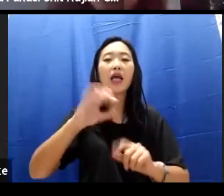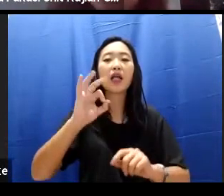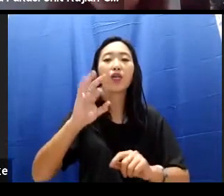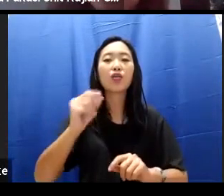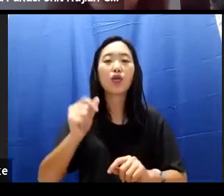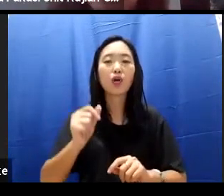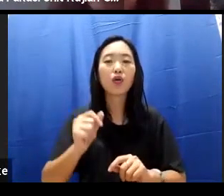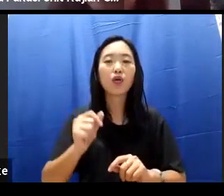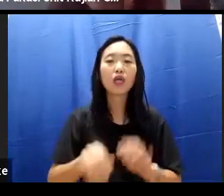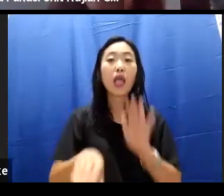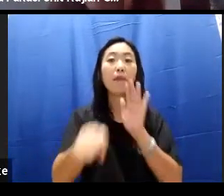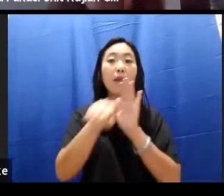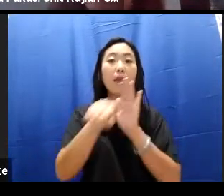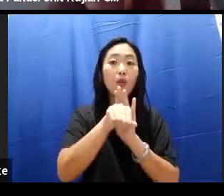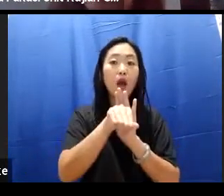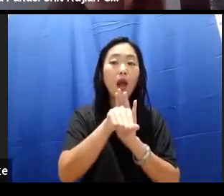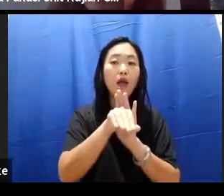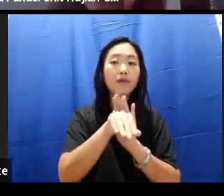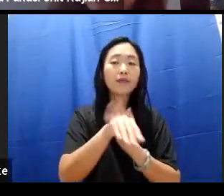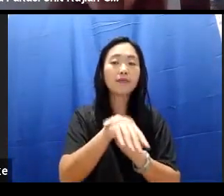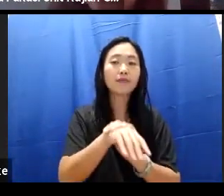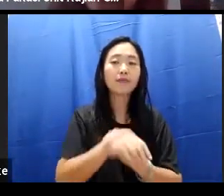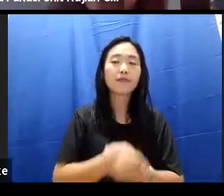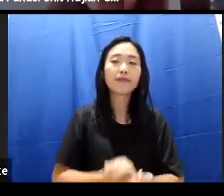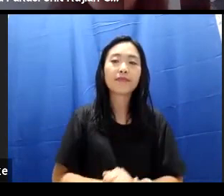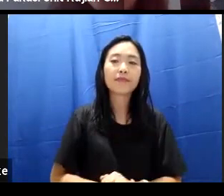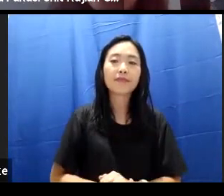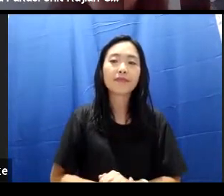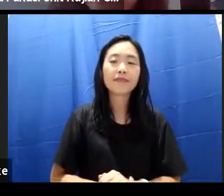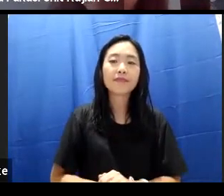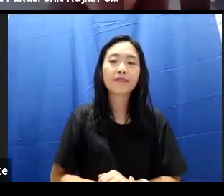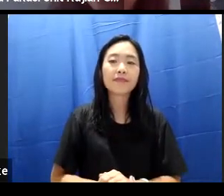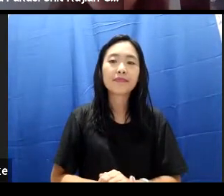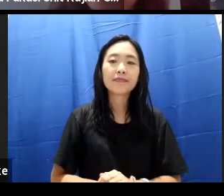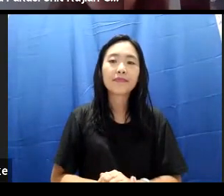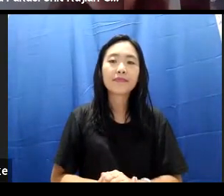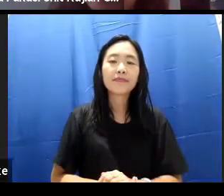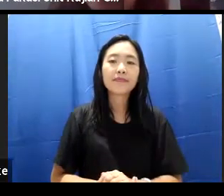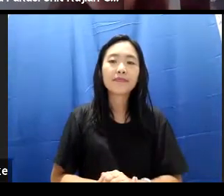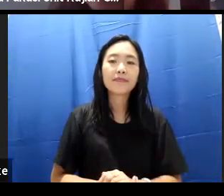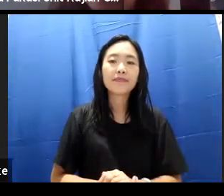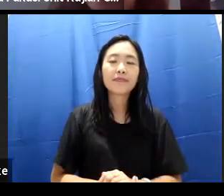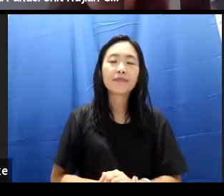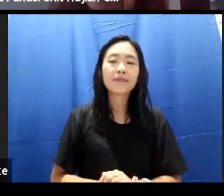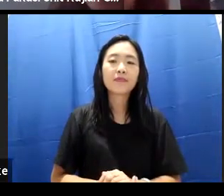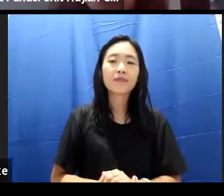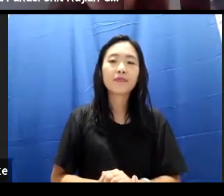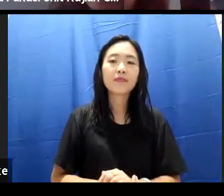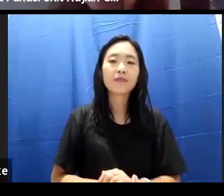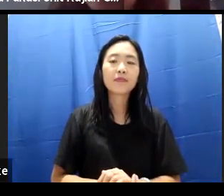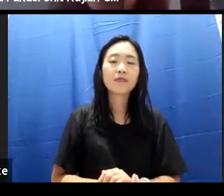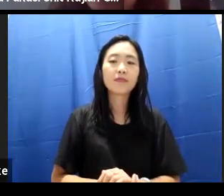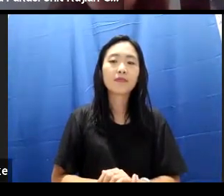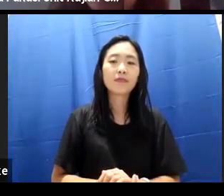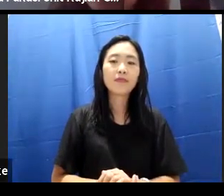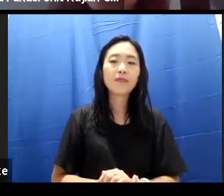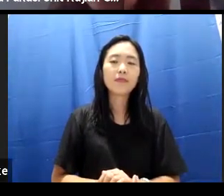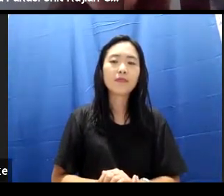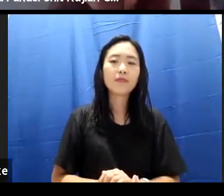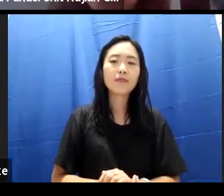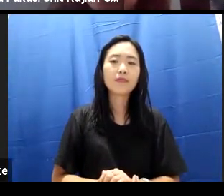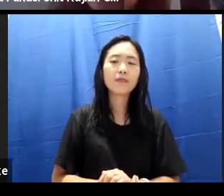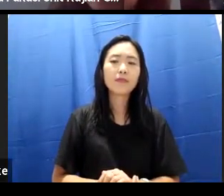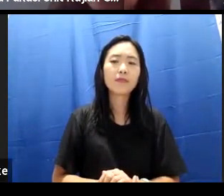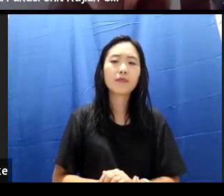Manokwari, petani Arfak khususnya, kemudian petani kakao ya. Kemudian memang gender atau